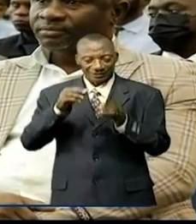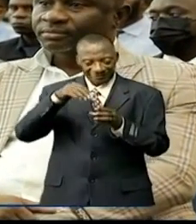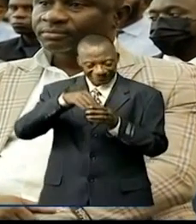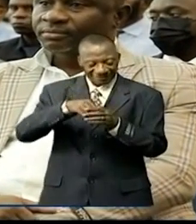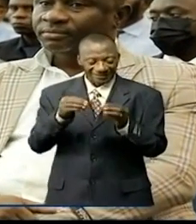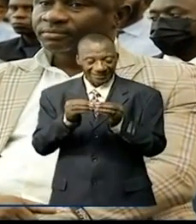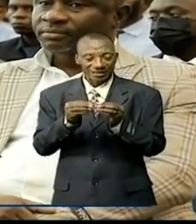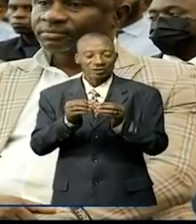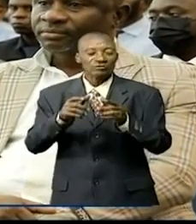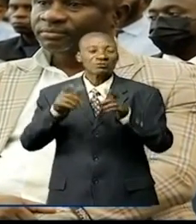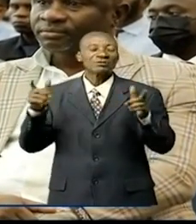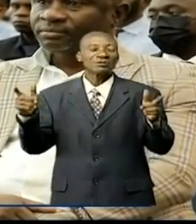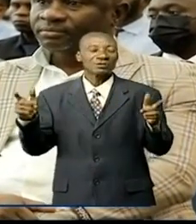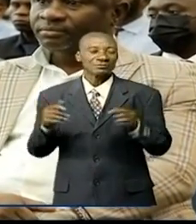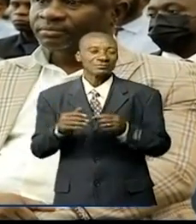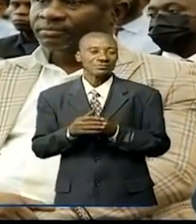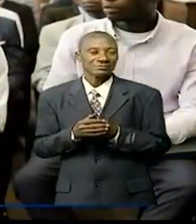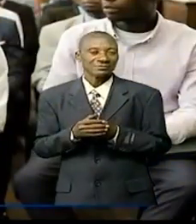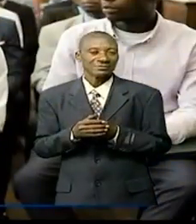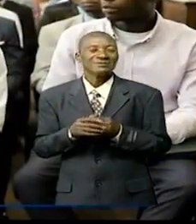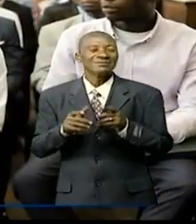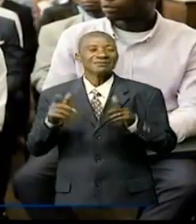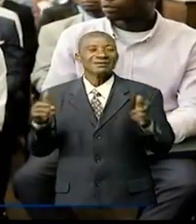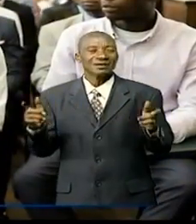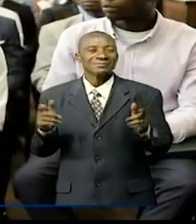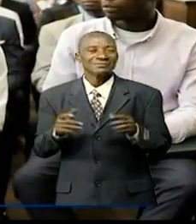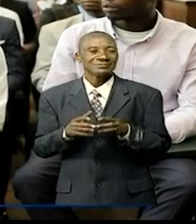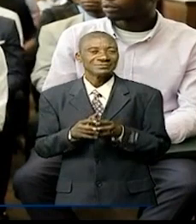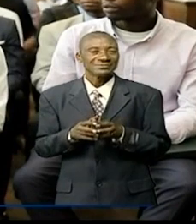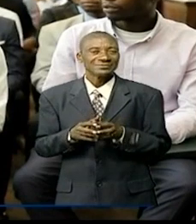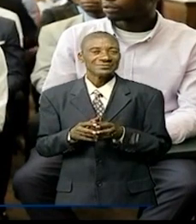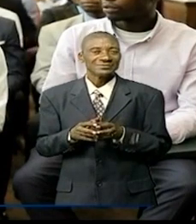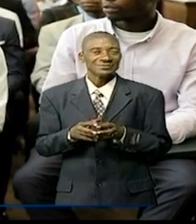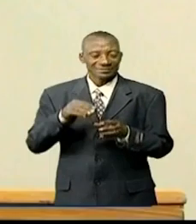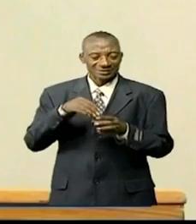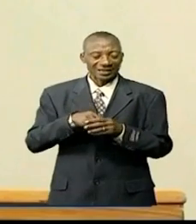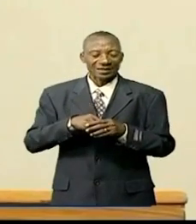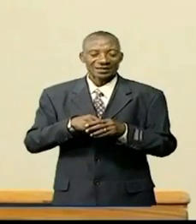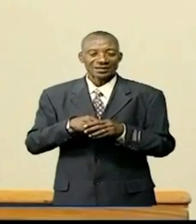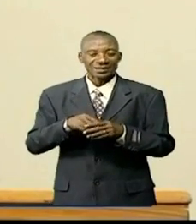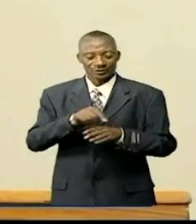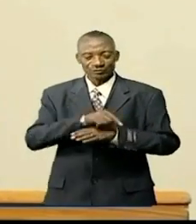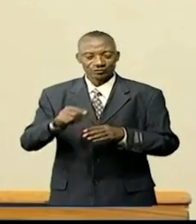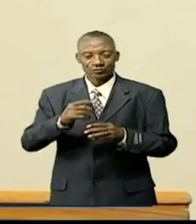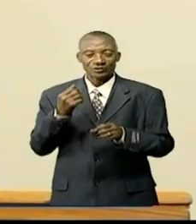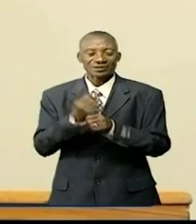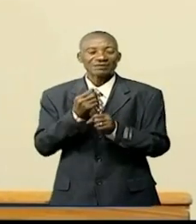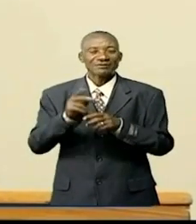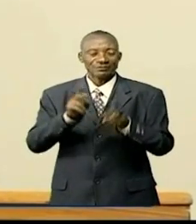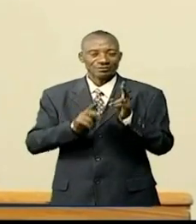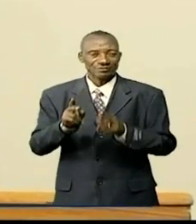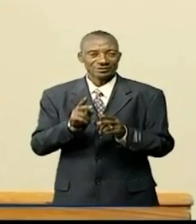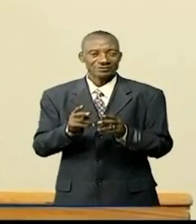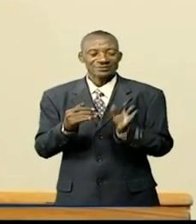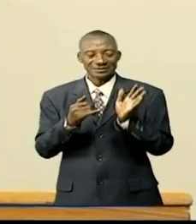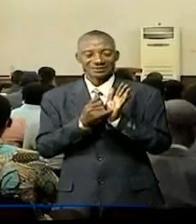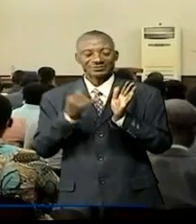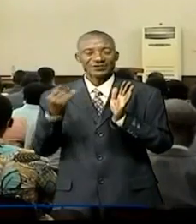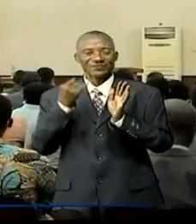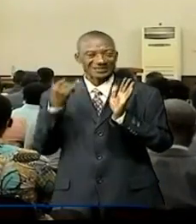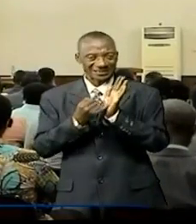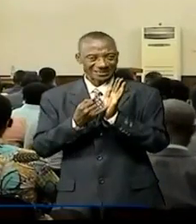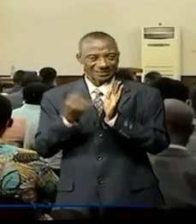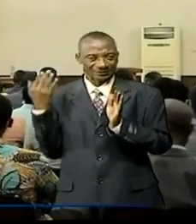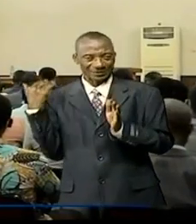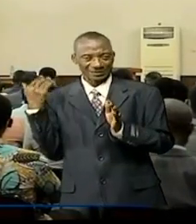rencontre de plus de 500 ingénieurs en bâtiments et travaux publics, organisée samedi 26 février 2022 en